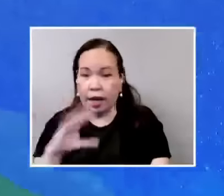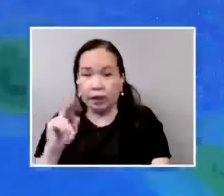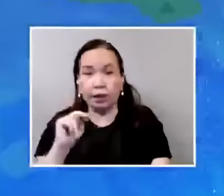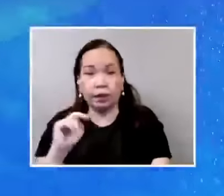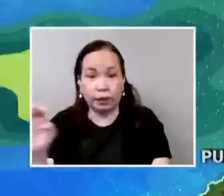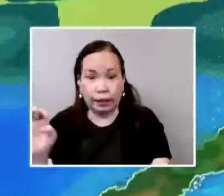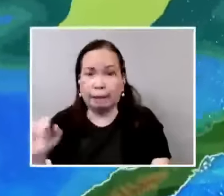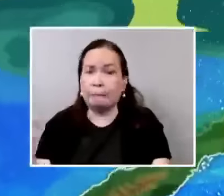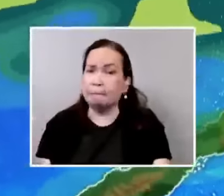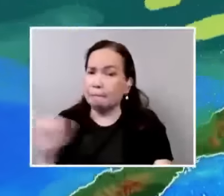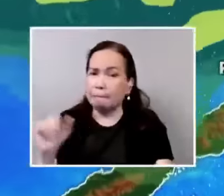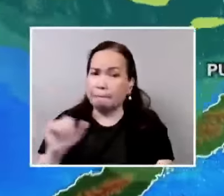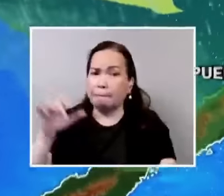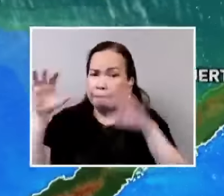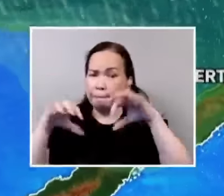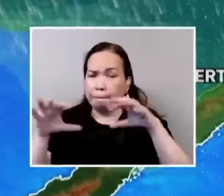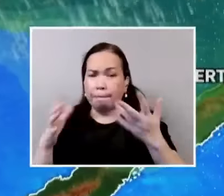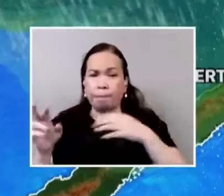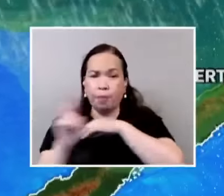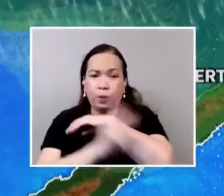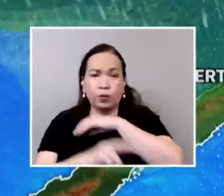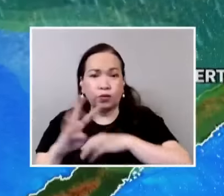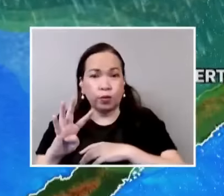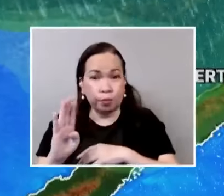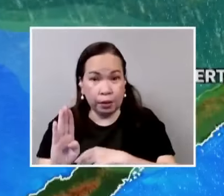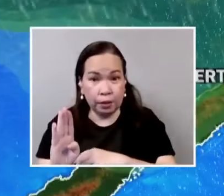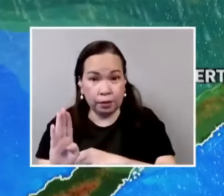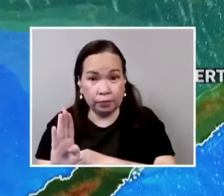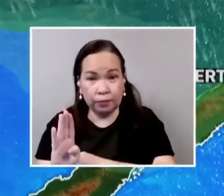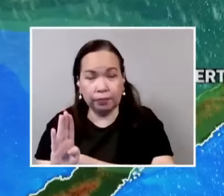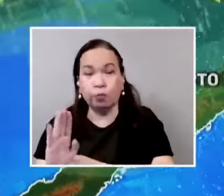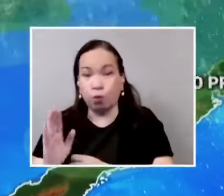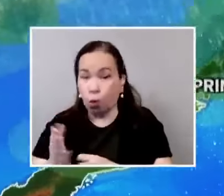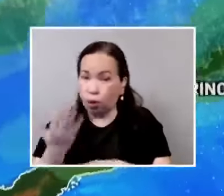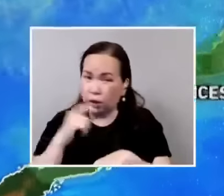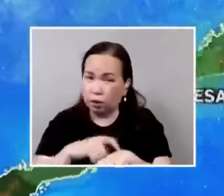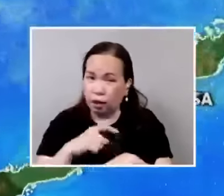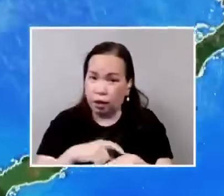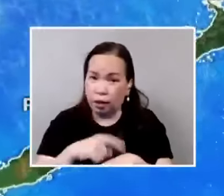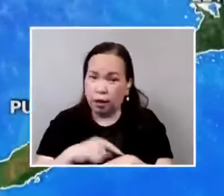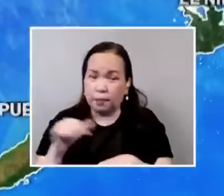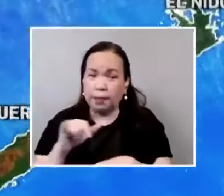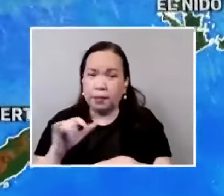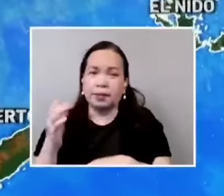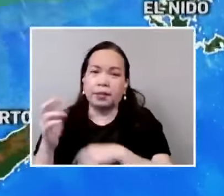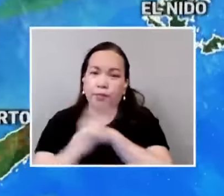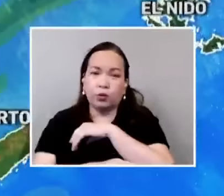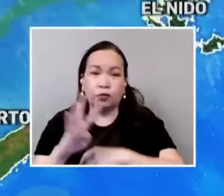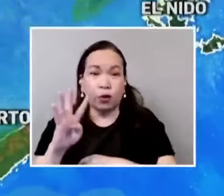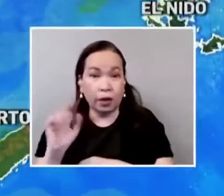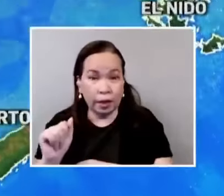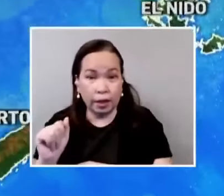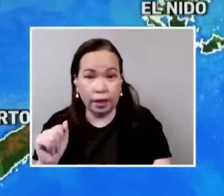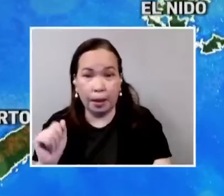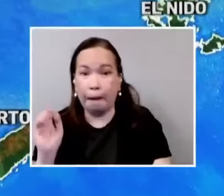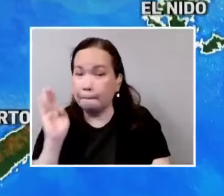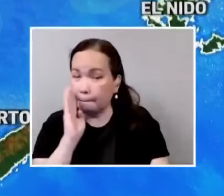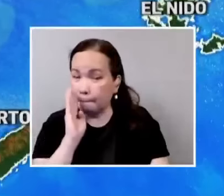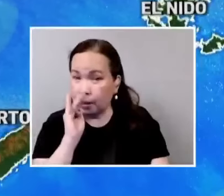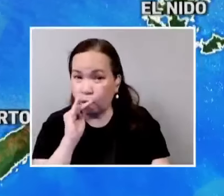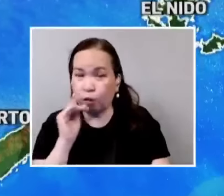din po sa Mimaropa, bandang umaga, gayon din sa may bahagi ng Calabar Zone, dito po sa may Bicol Region at sa